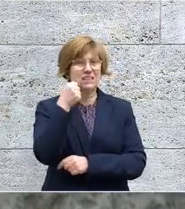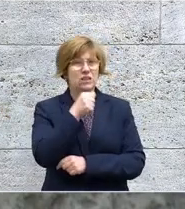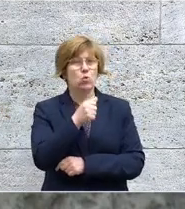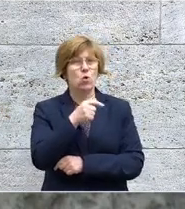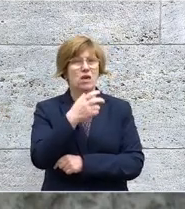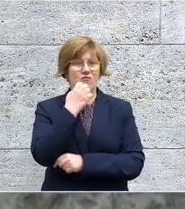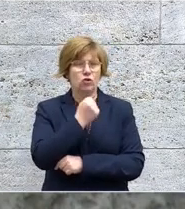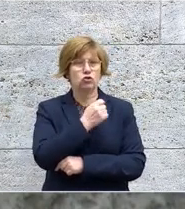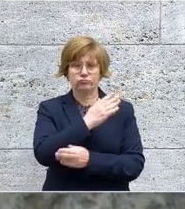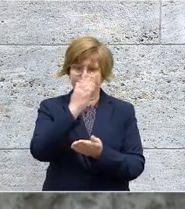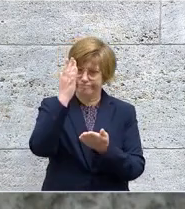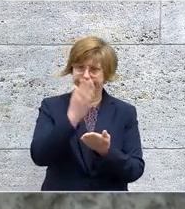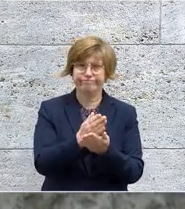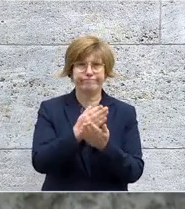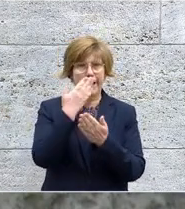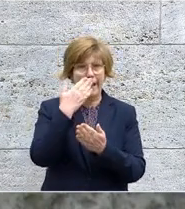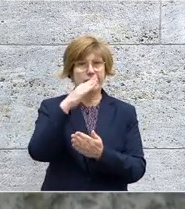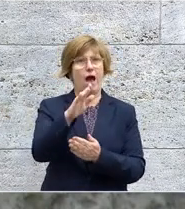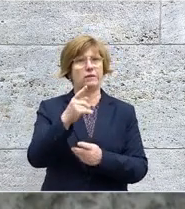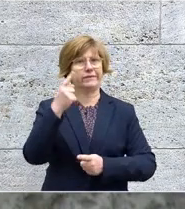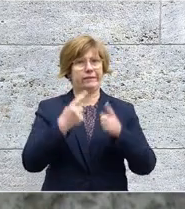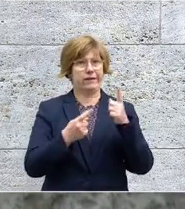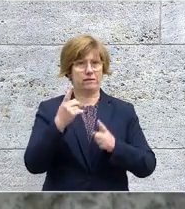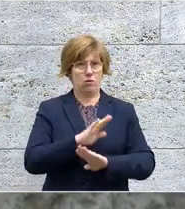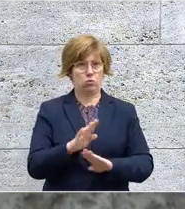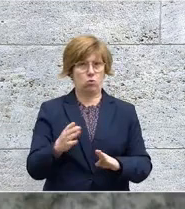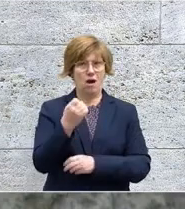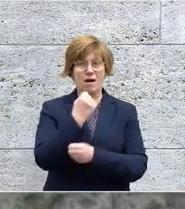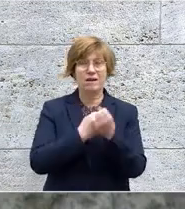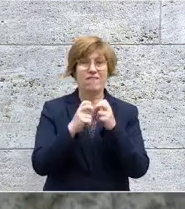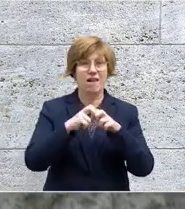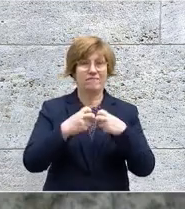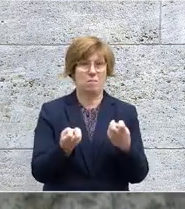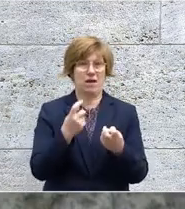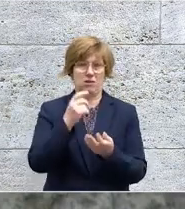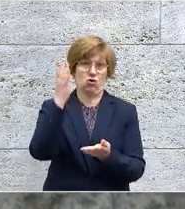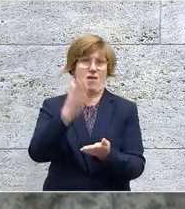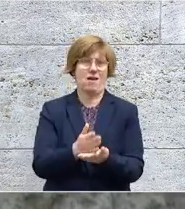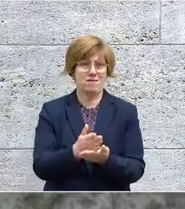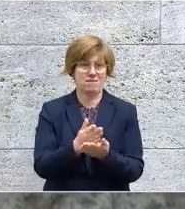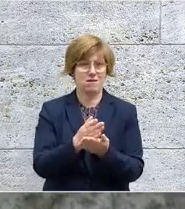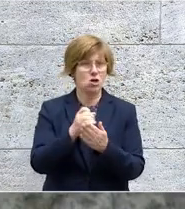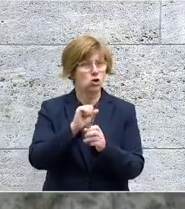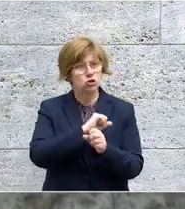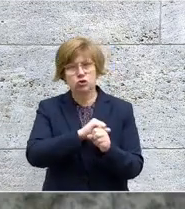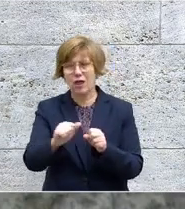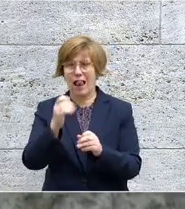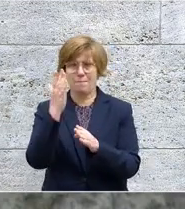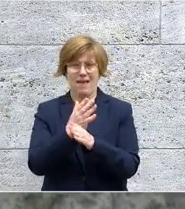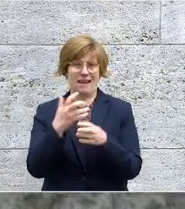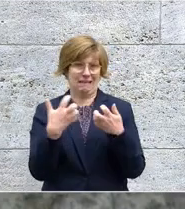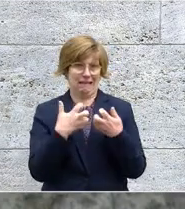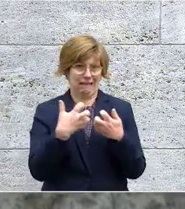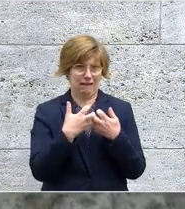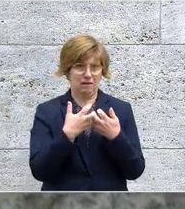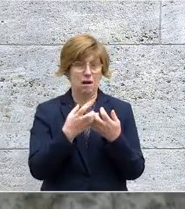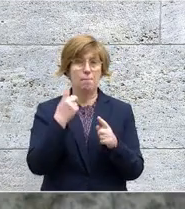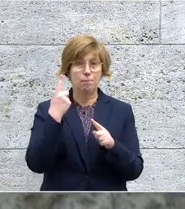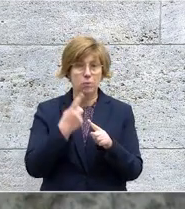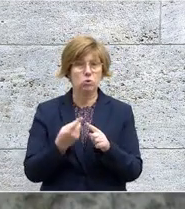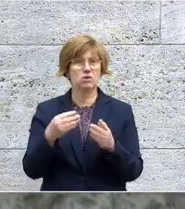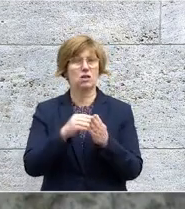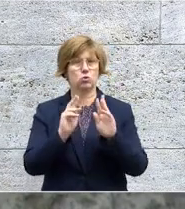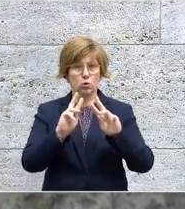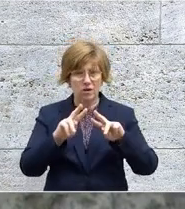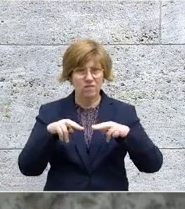es um die Beendigung der nationalsozialistischen Diktatur und ihrer Gewaltverbrechen, die rasche Beendigung des Kriegs und